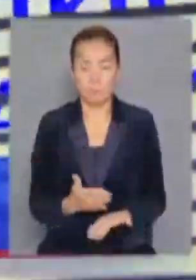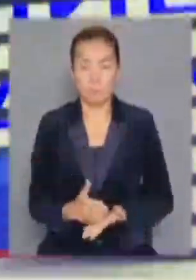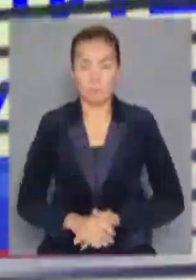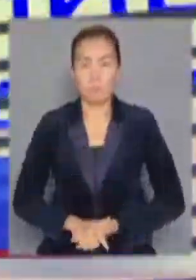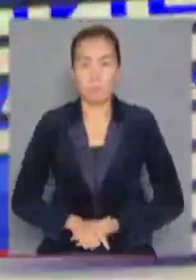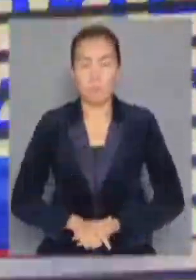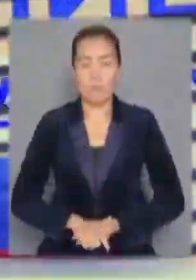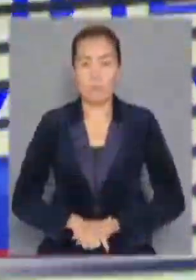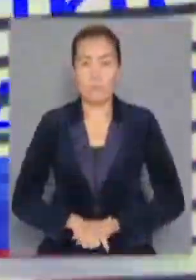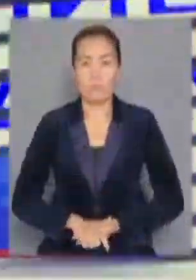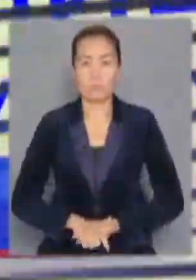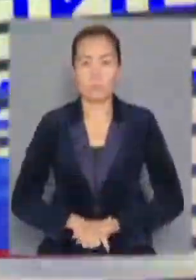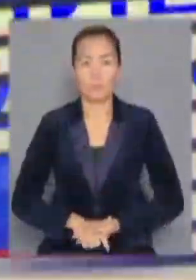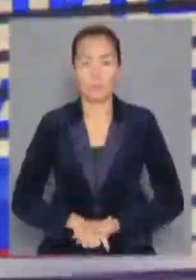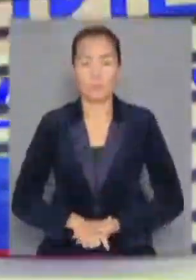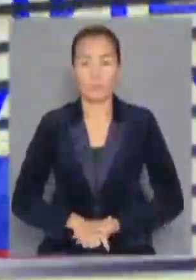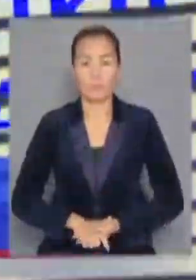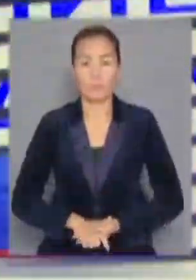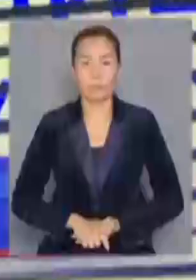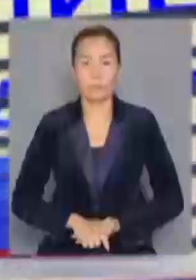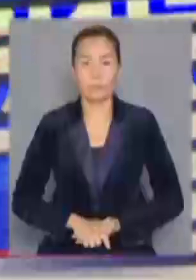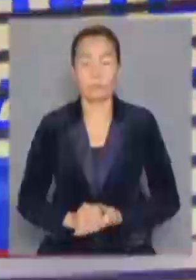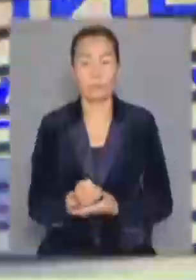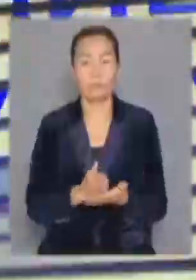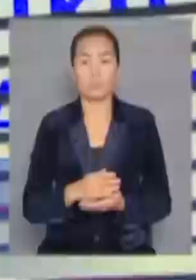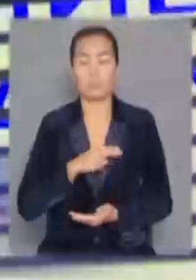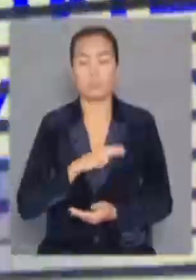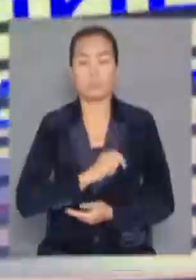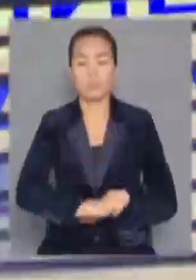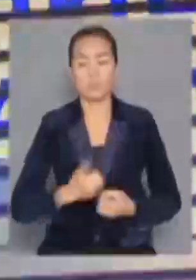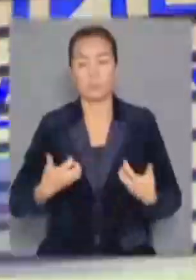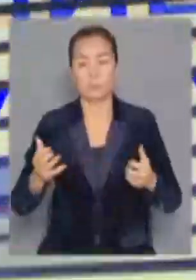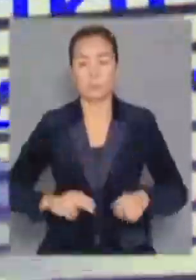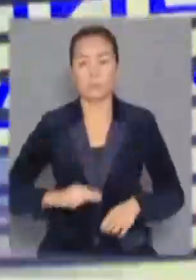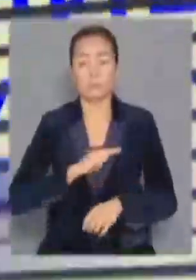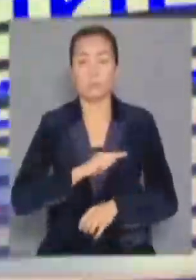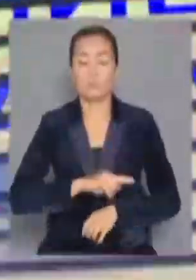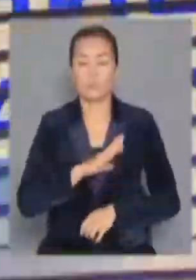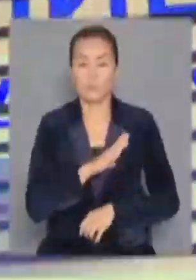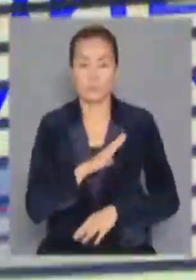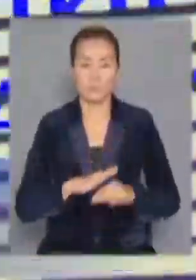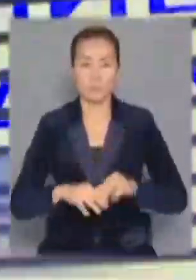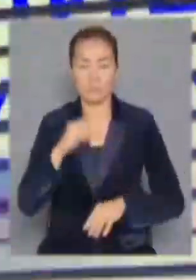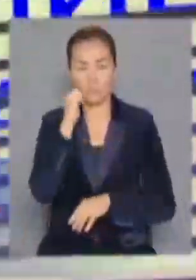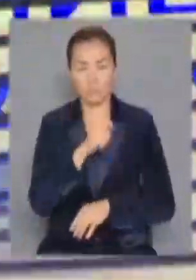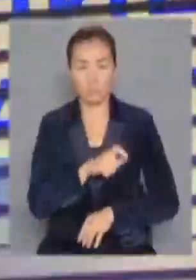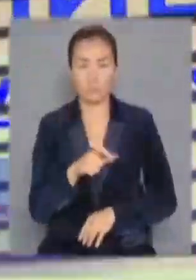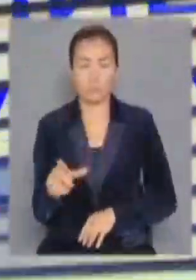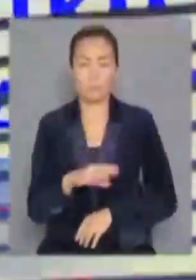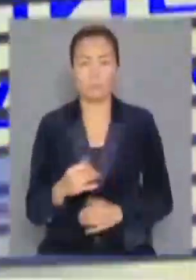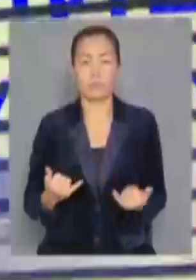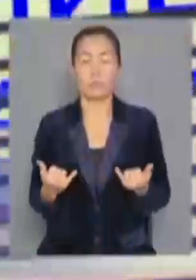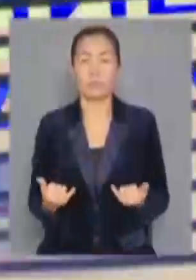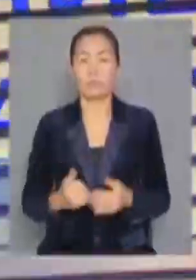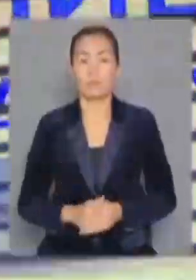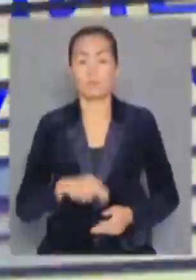арнады. Осы салада жалпы қызмет еткен өлшеусіз еңбек қосқан саланың ардагерлеріне бүгінгі таңда